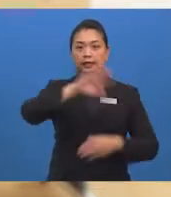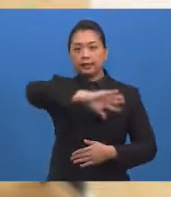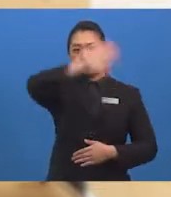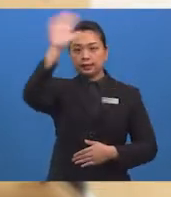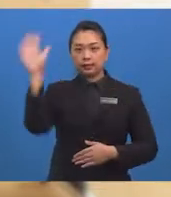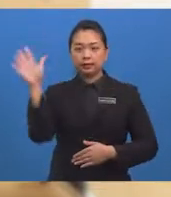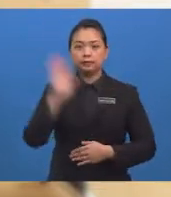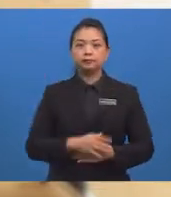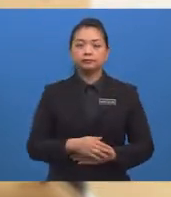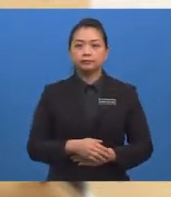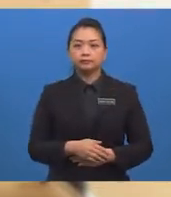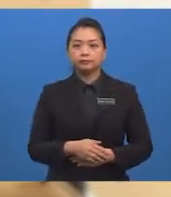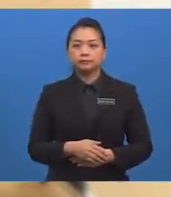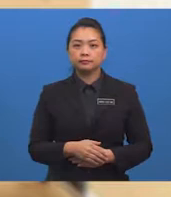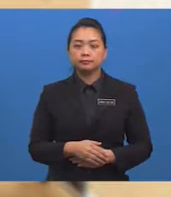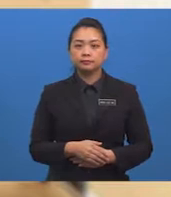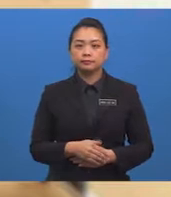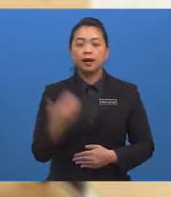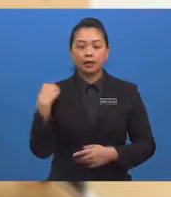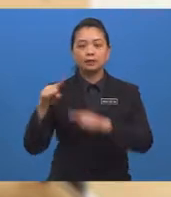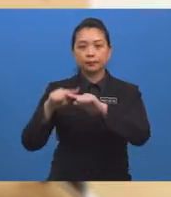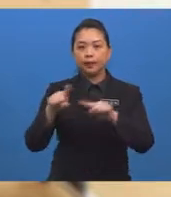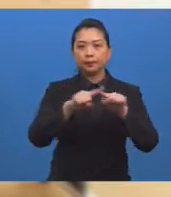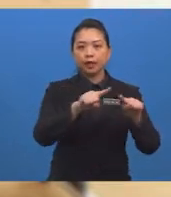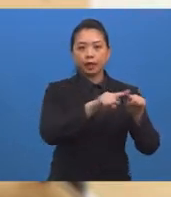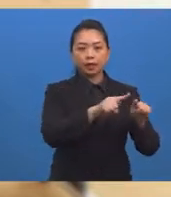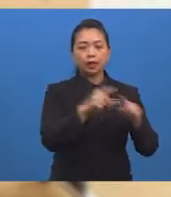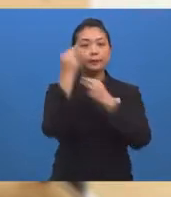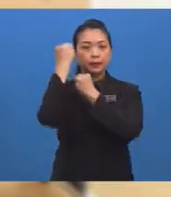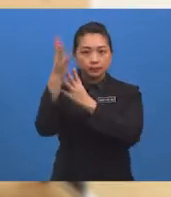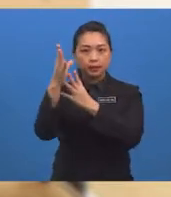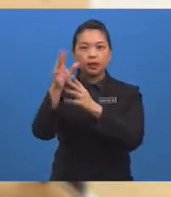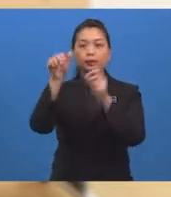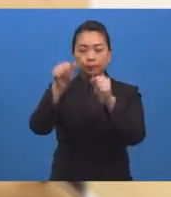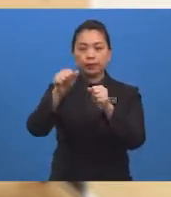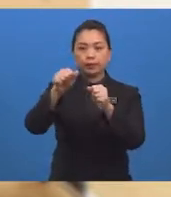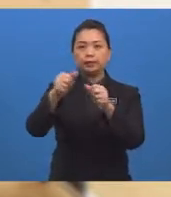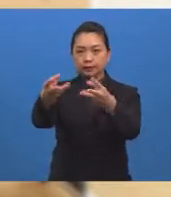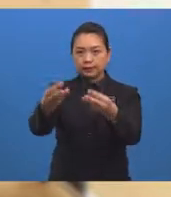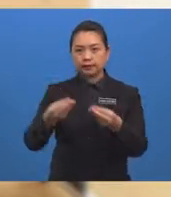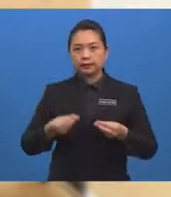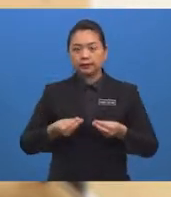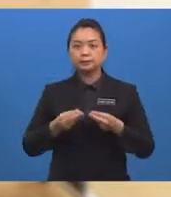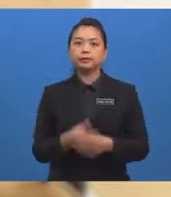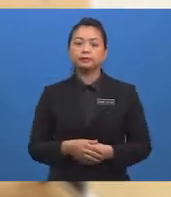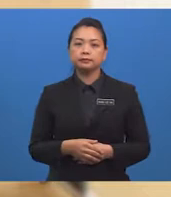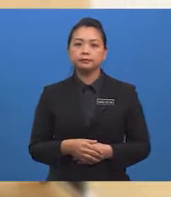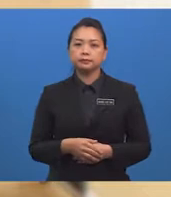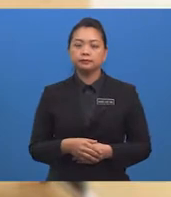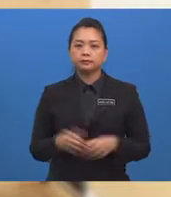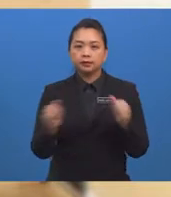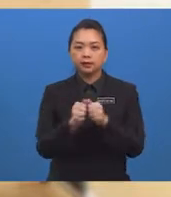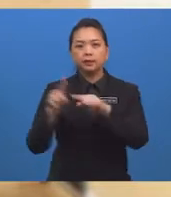terbuka luas untuk dimasuki oleh pelbagai maklumat yang disalurkan menerusi pelbagai perantara